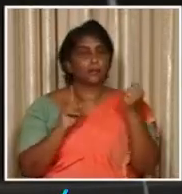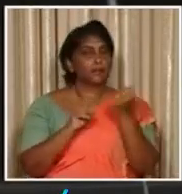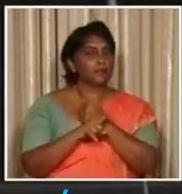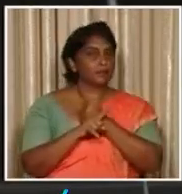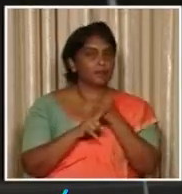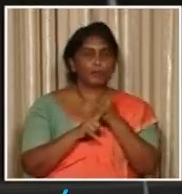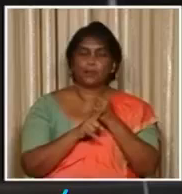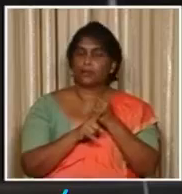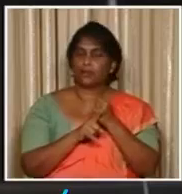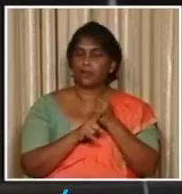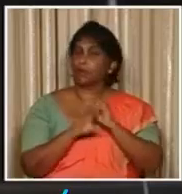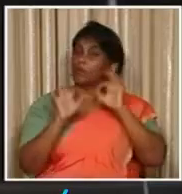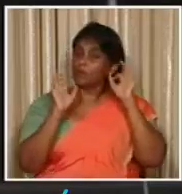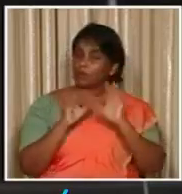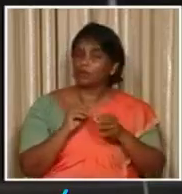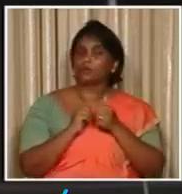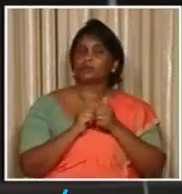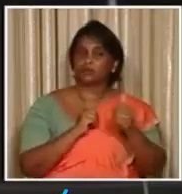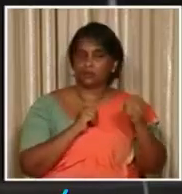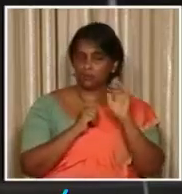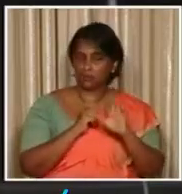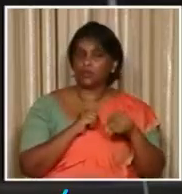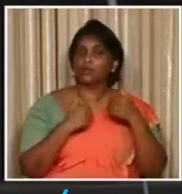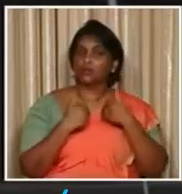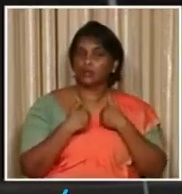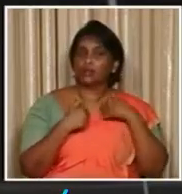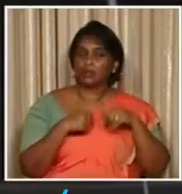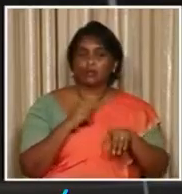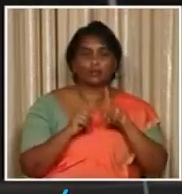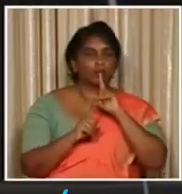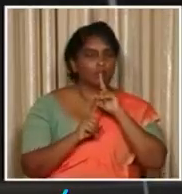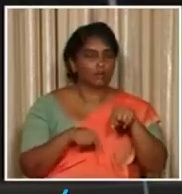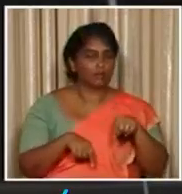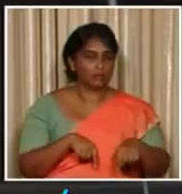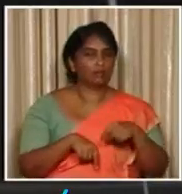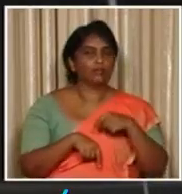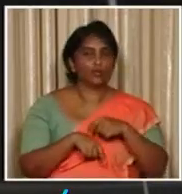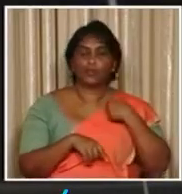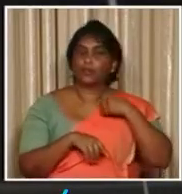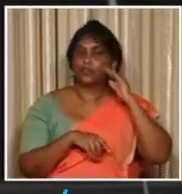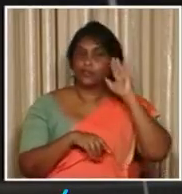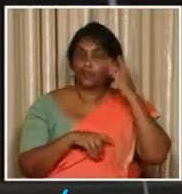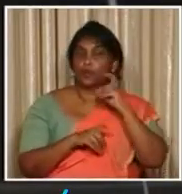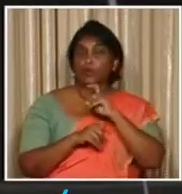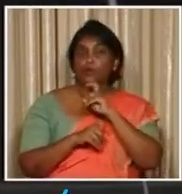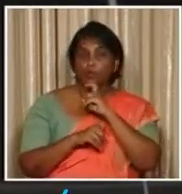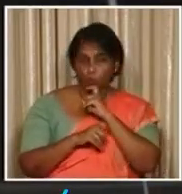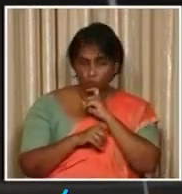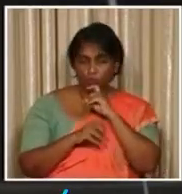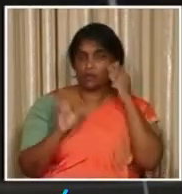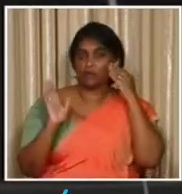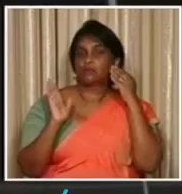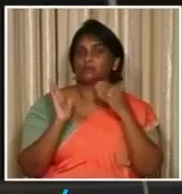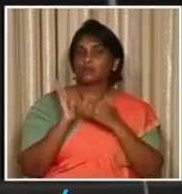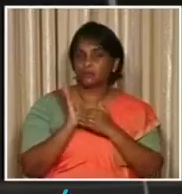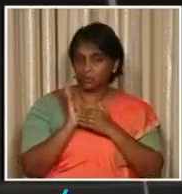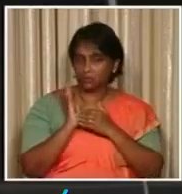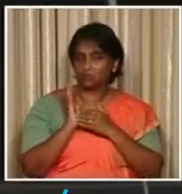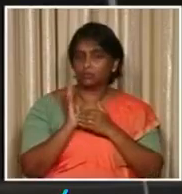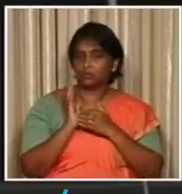සිදු කරන්නේ නැතුව කටයුතු කරන්න. දැන් මම කතා කරන්න ඕනේ මේ වෙලාවේදී විශේෂයෙන්ම අධිකරණයේ පිළිබඳව